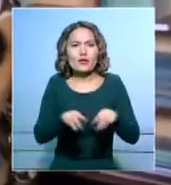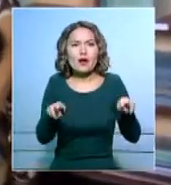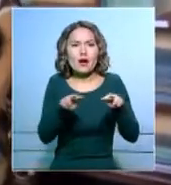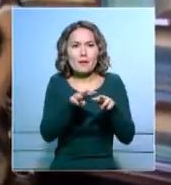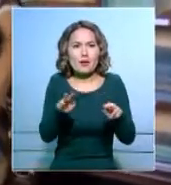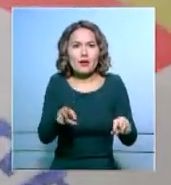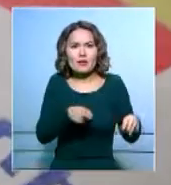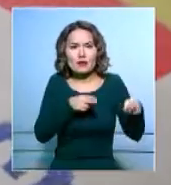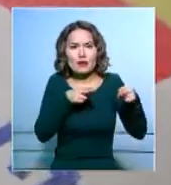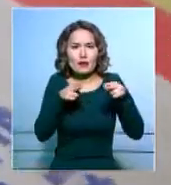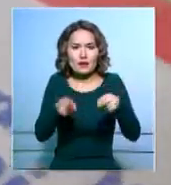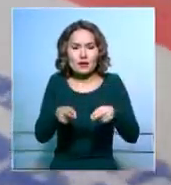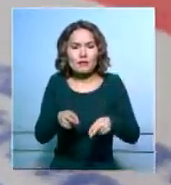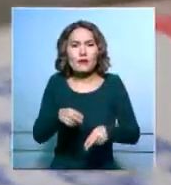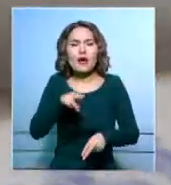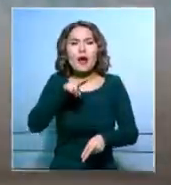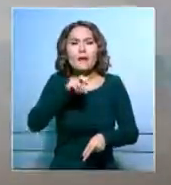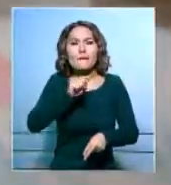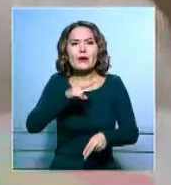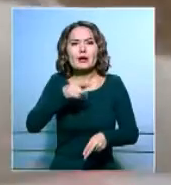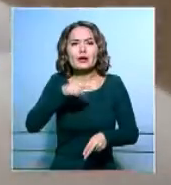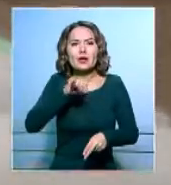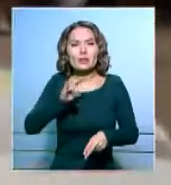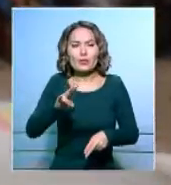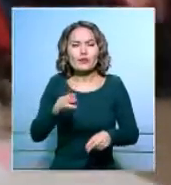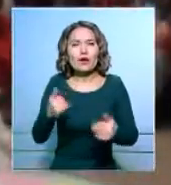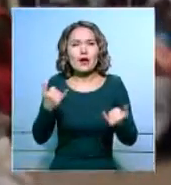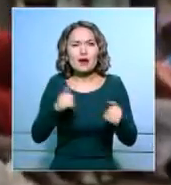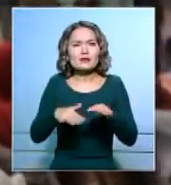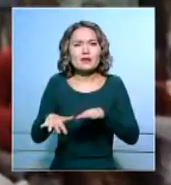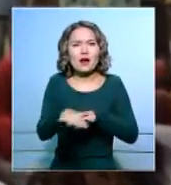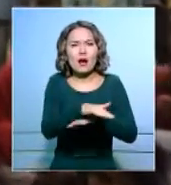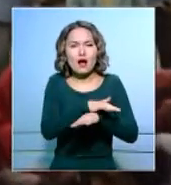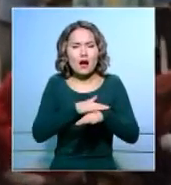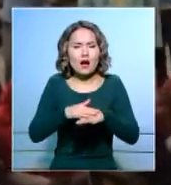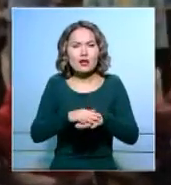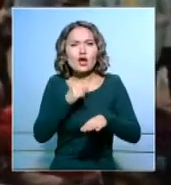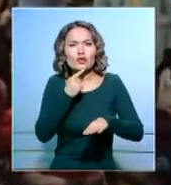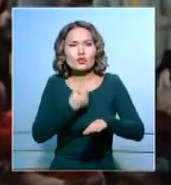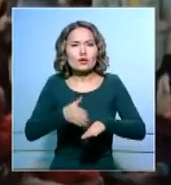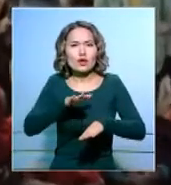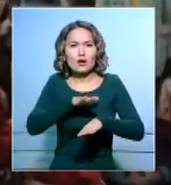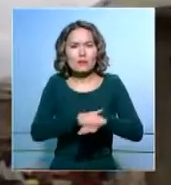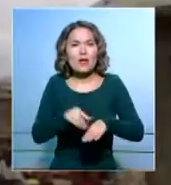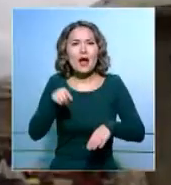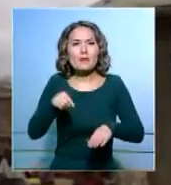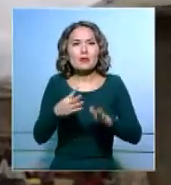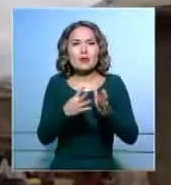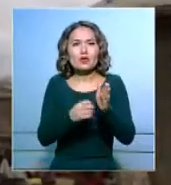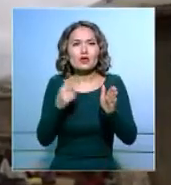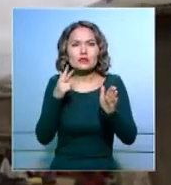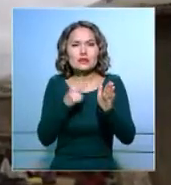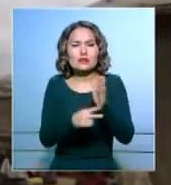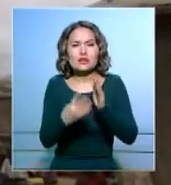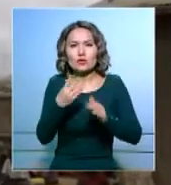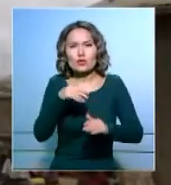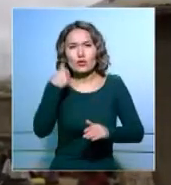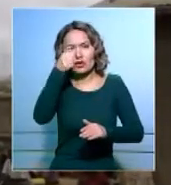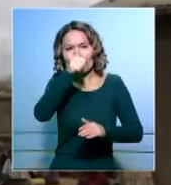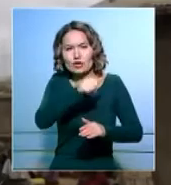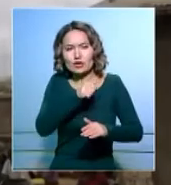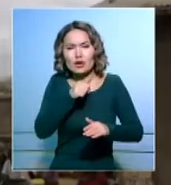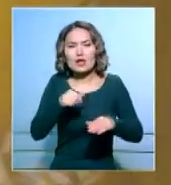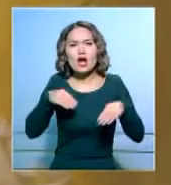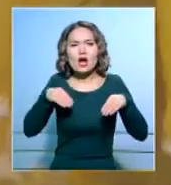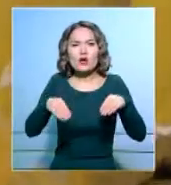ұйымының бас хатшысы Пан Ги Мунның өзі барды. Бұл ел үшін жайлаған алғашқы құрғақшылық емес. 1984 жылғы жұт кезінде